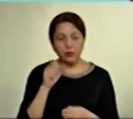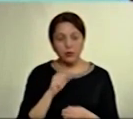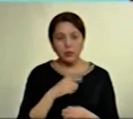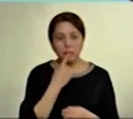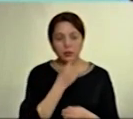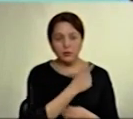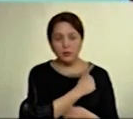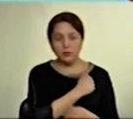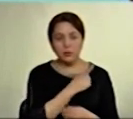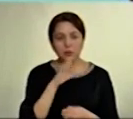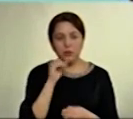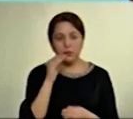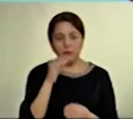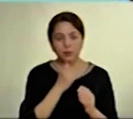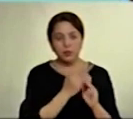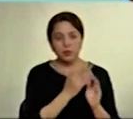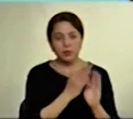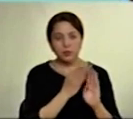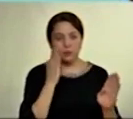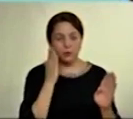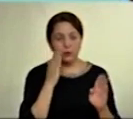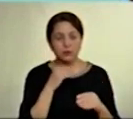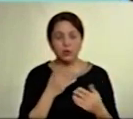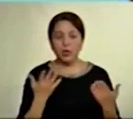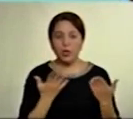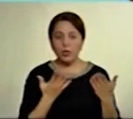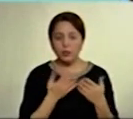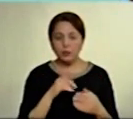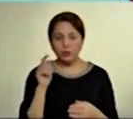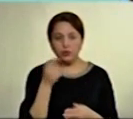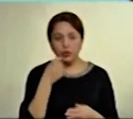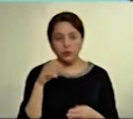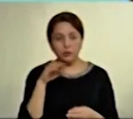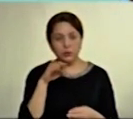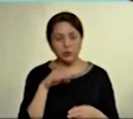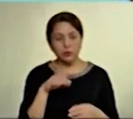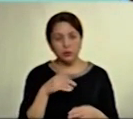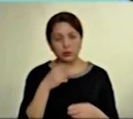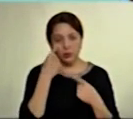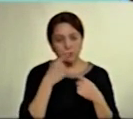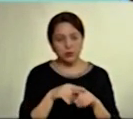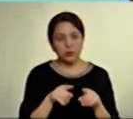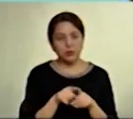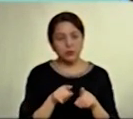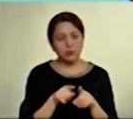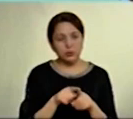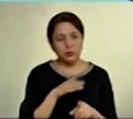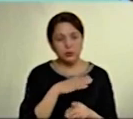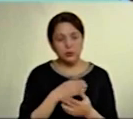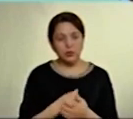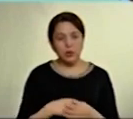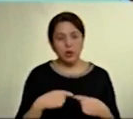tortish demak bir qandaydir jang mashinasiga o'xshatish ham mumkin edi. Va albatta